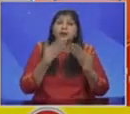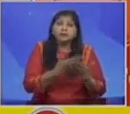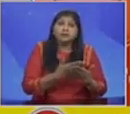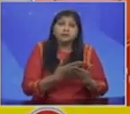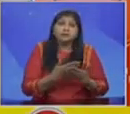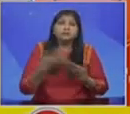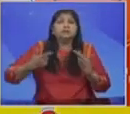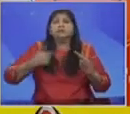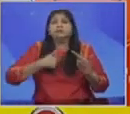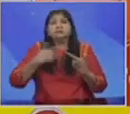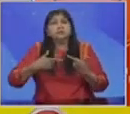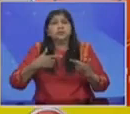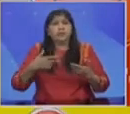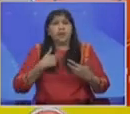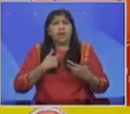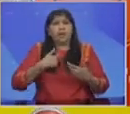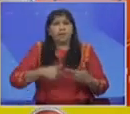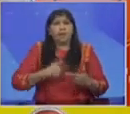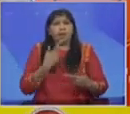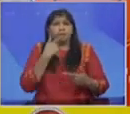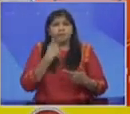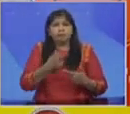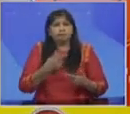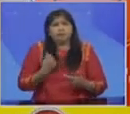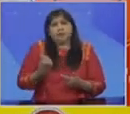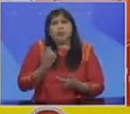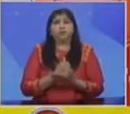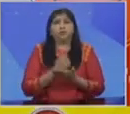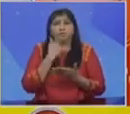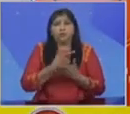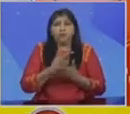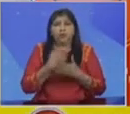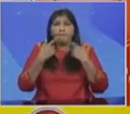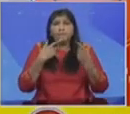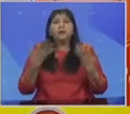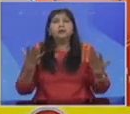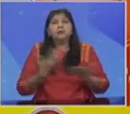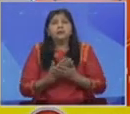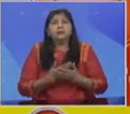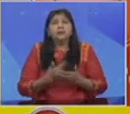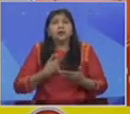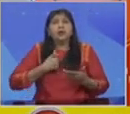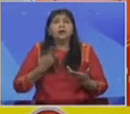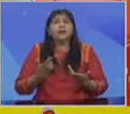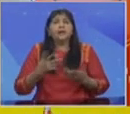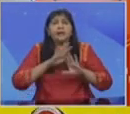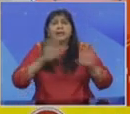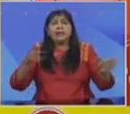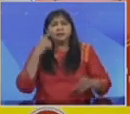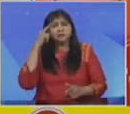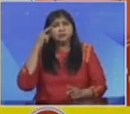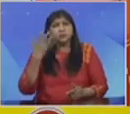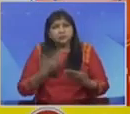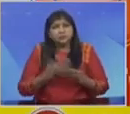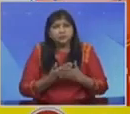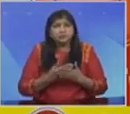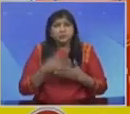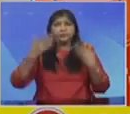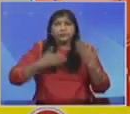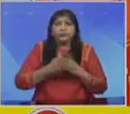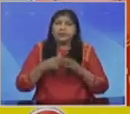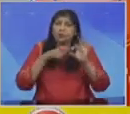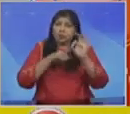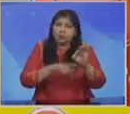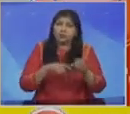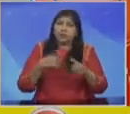कि जब हम आत्मनिर्भर होने की बात करते हैं तो इसका हमारे लिए क्या अर्थ होता है। इसी सवाल के